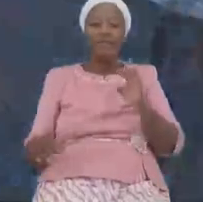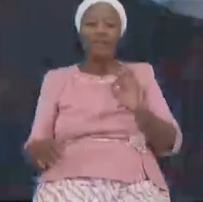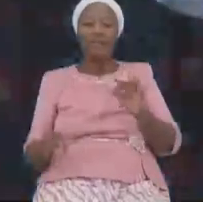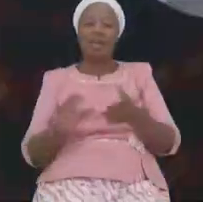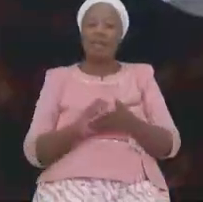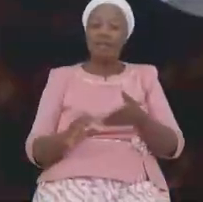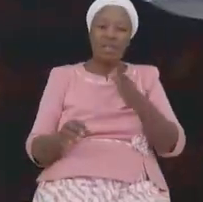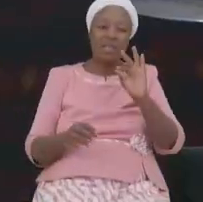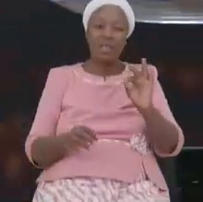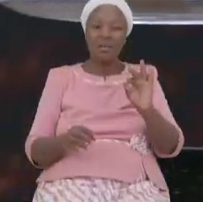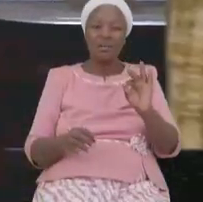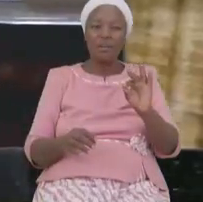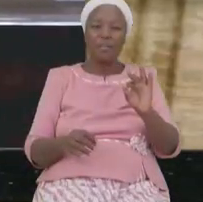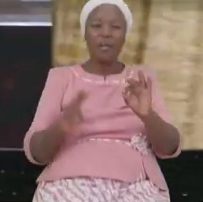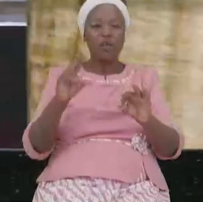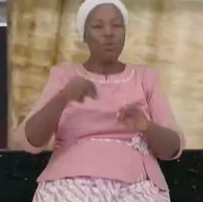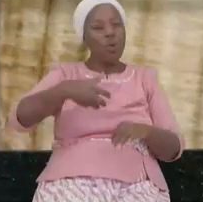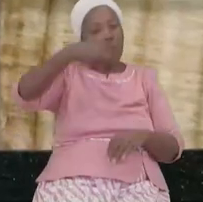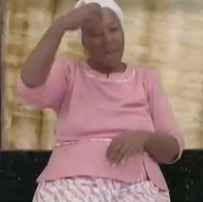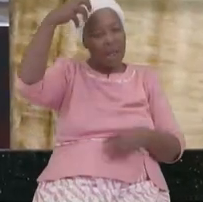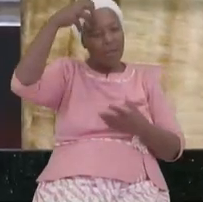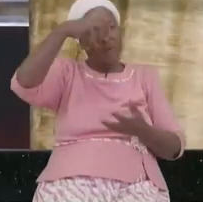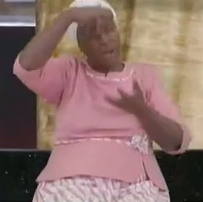Verset 9, sur cette route, point de lion.